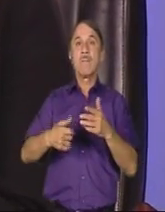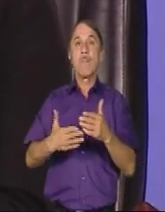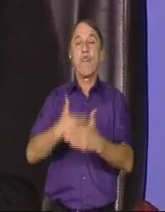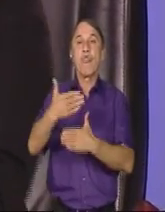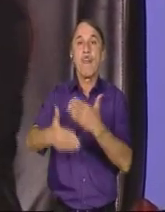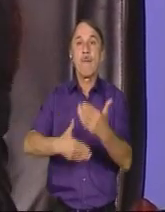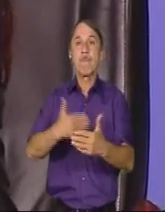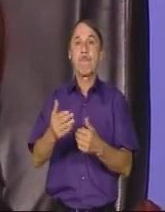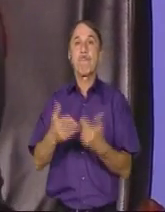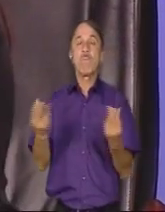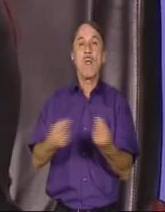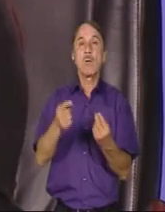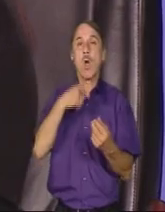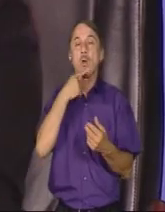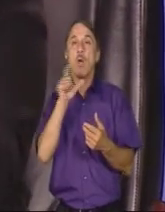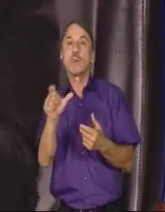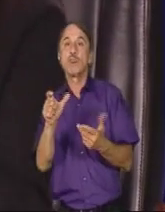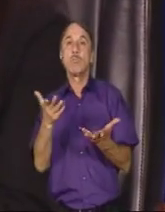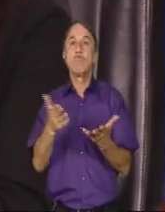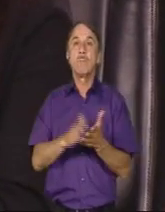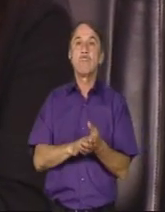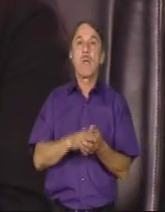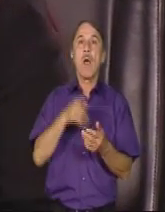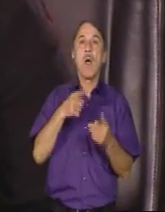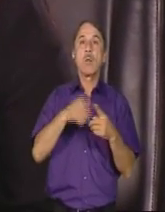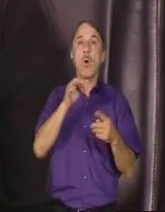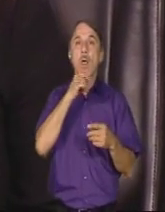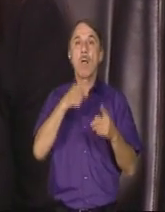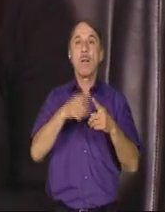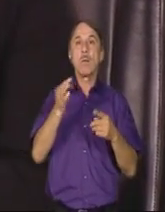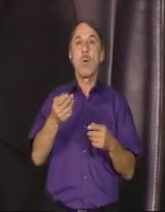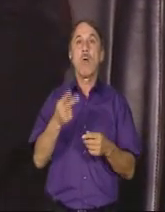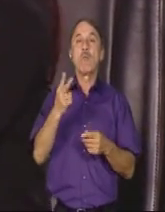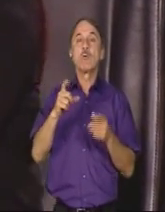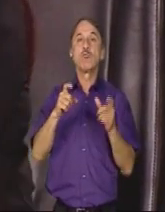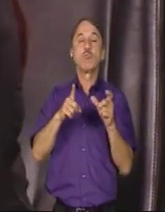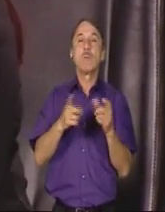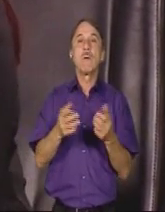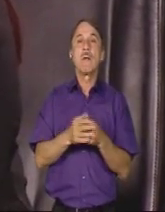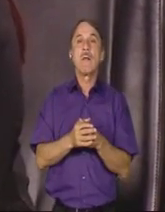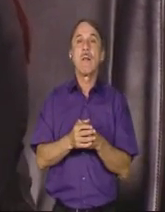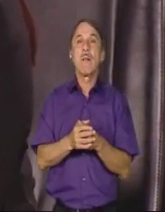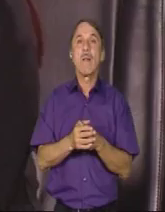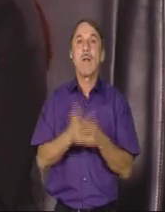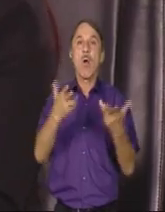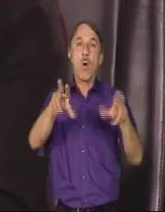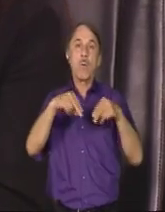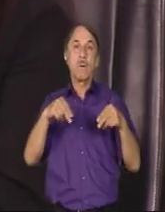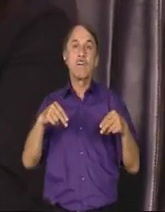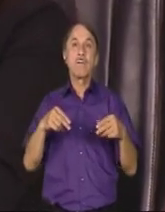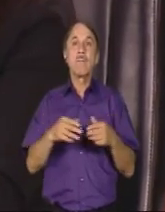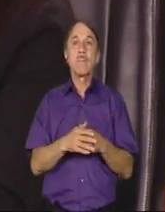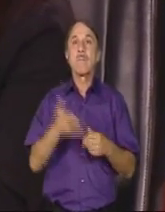stvari koje, evo, vi ste sad već naveli. I evo, sad gledalci već znaju, aha, oni će raditi to i to. I što sad taj Vučić ne bi uzeo i radio to isto? Kako da vam